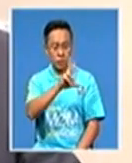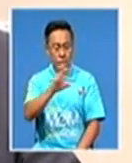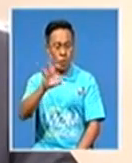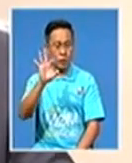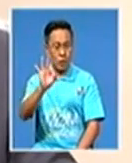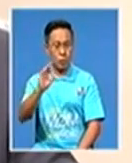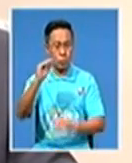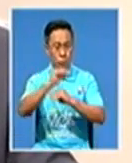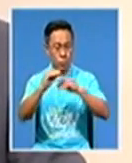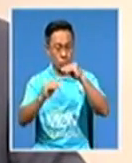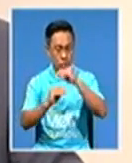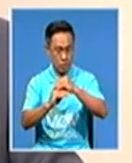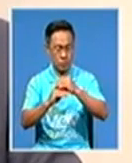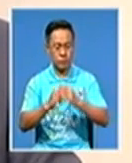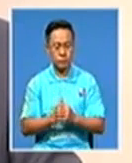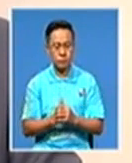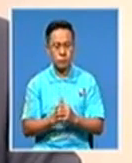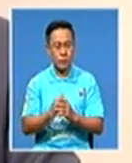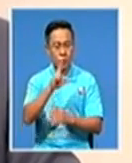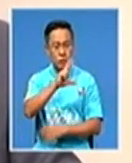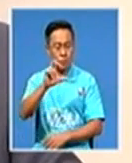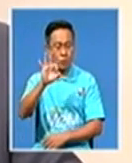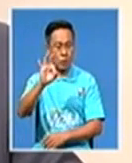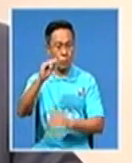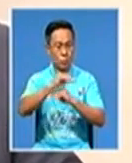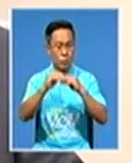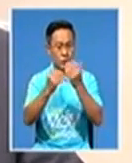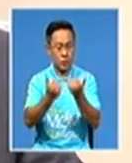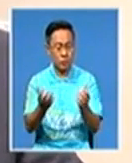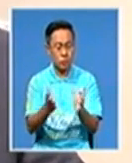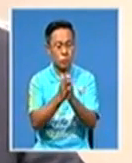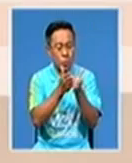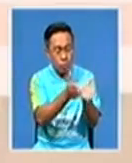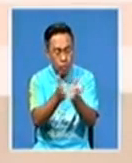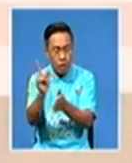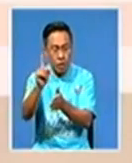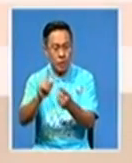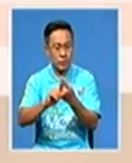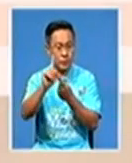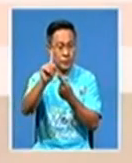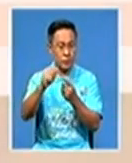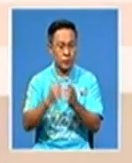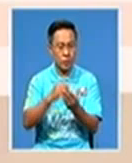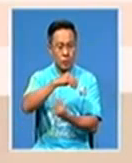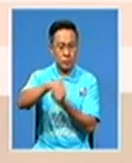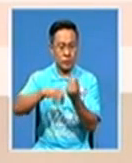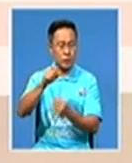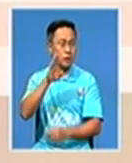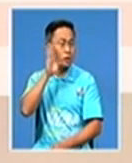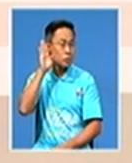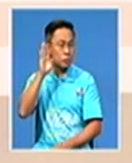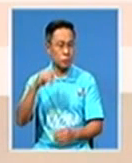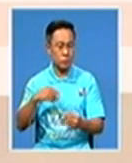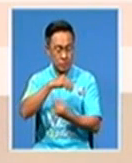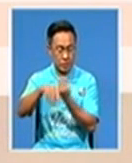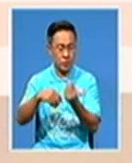309โครงการนะครับใน309โครงการเนี่ยถามว่ามีหมวดอะไรมั่งมีหมวดอย่างเศรษฐกิจดิจิทัลนะฮะ